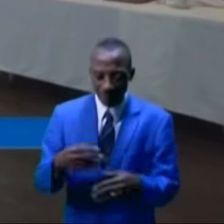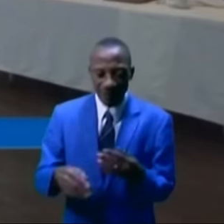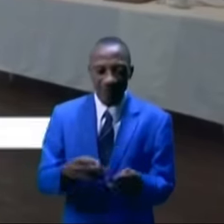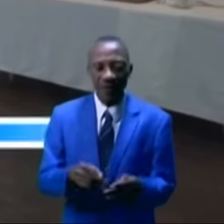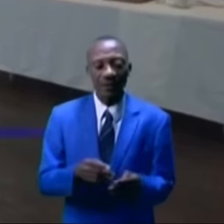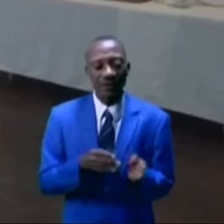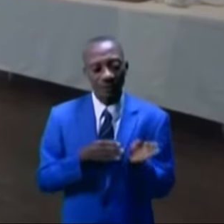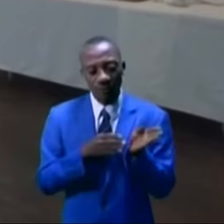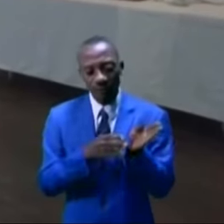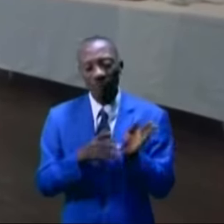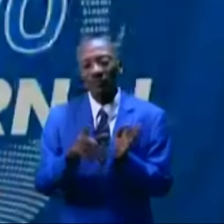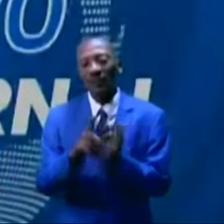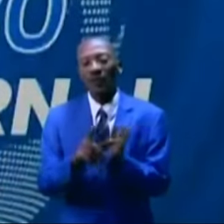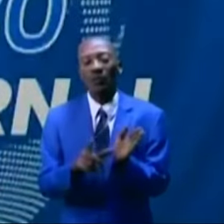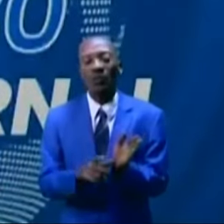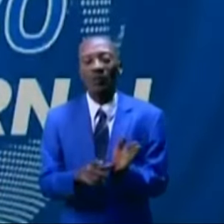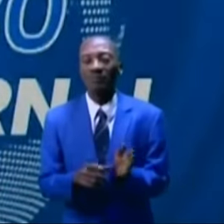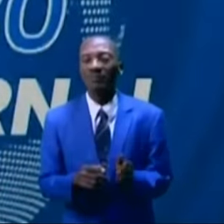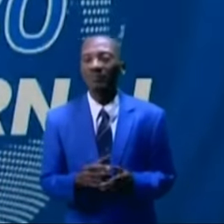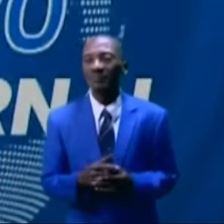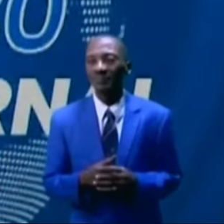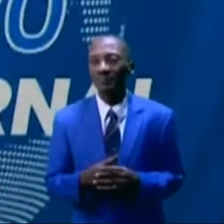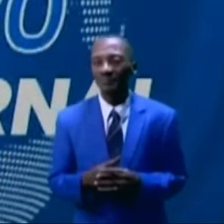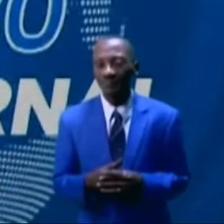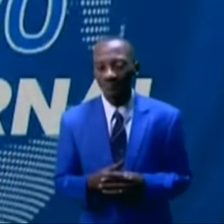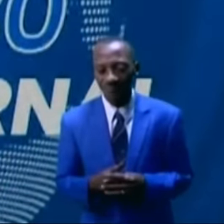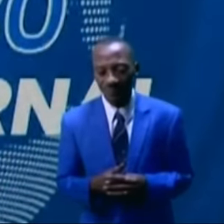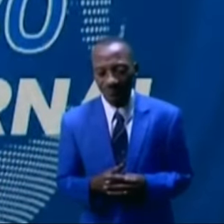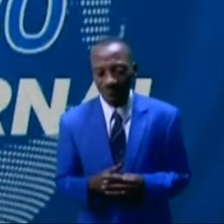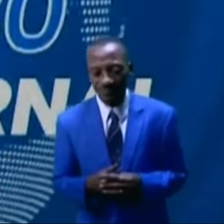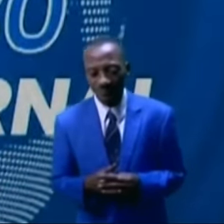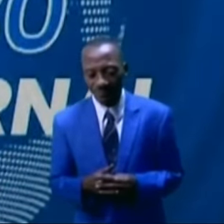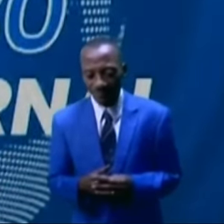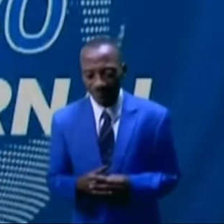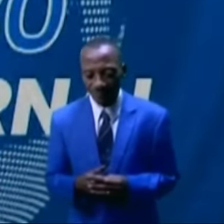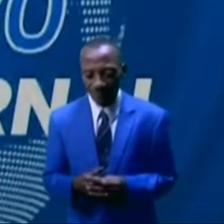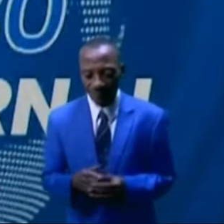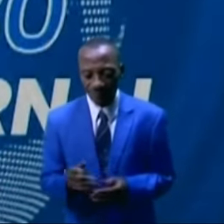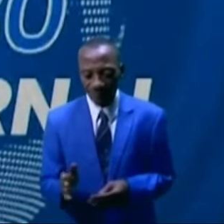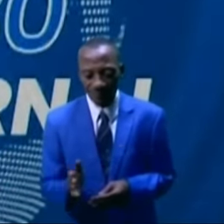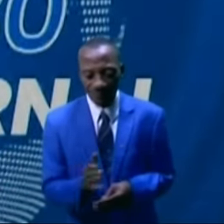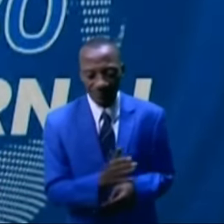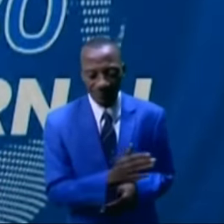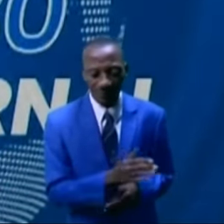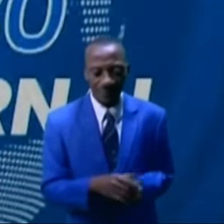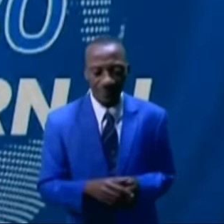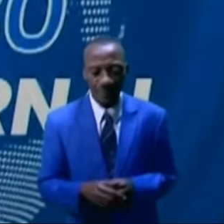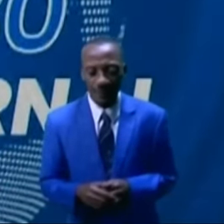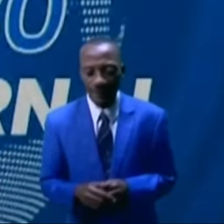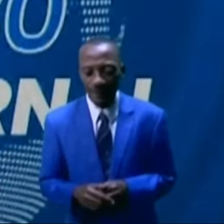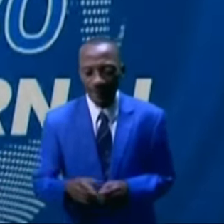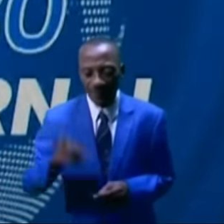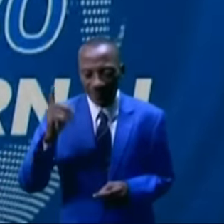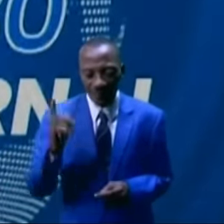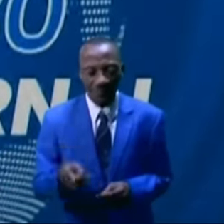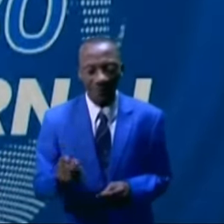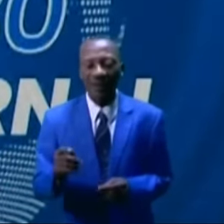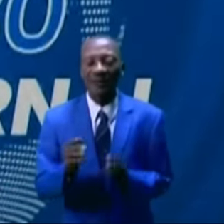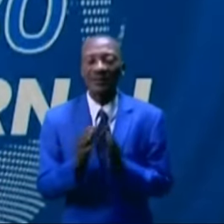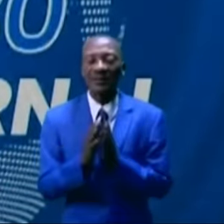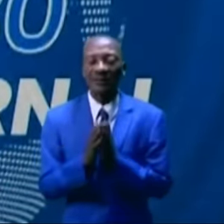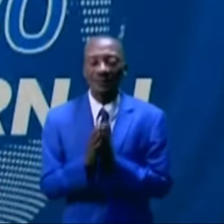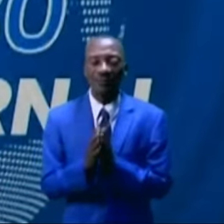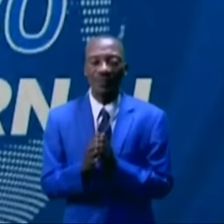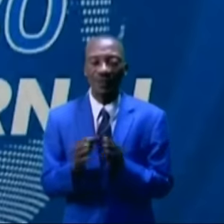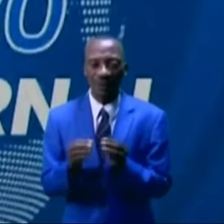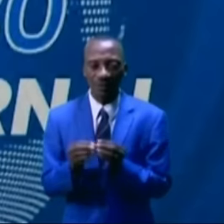son année fiscale. La 112e conférence internationale du travail a vécu le 16 juin dernier à Genève, en